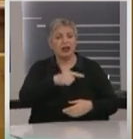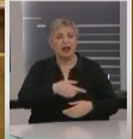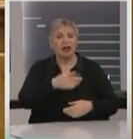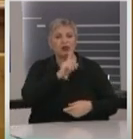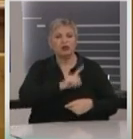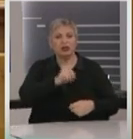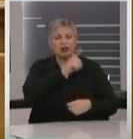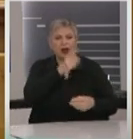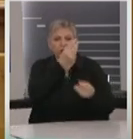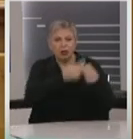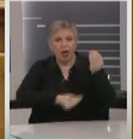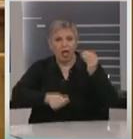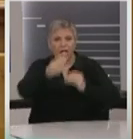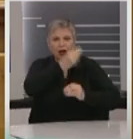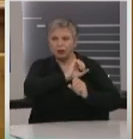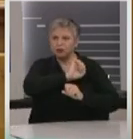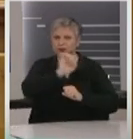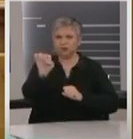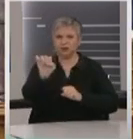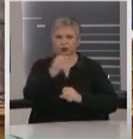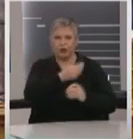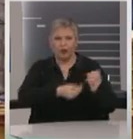Είναι τροϊκανότερος των τροϊκανών.